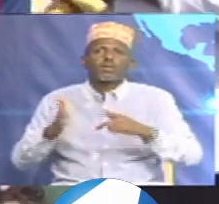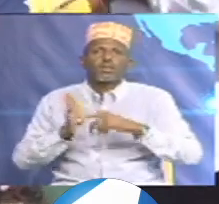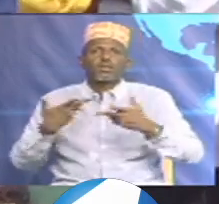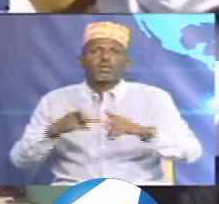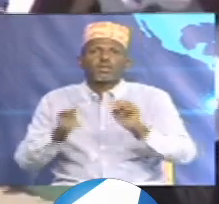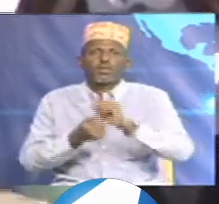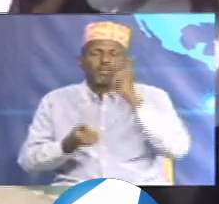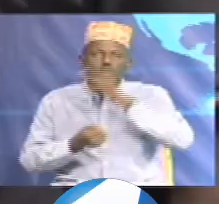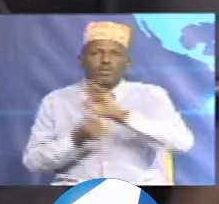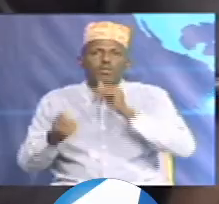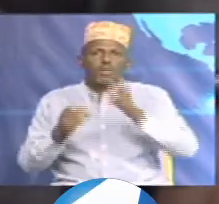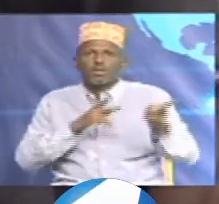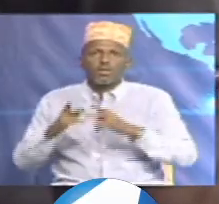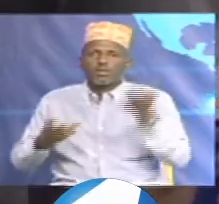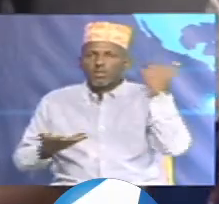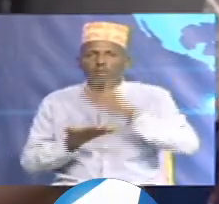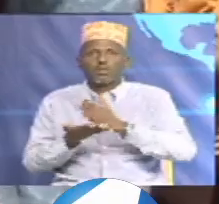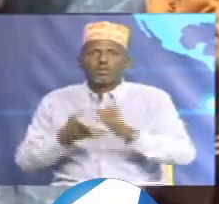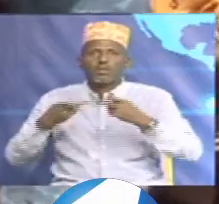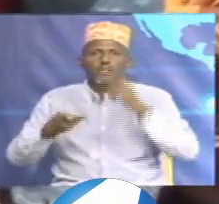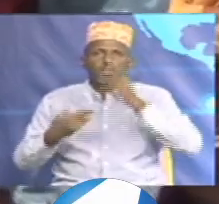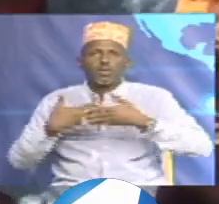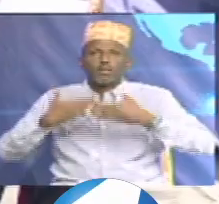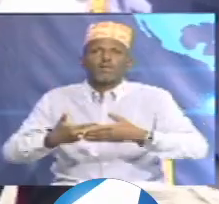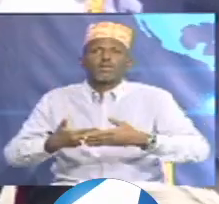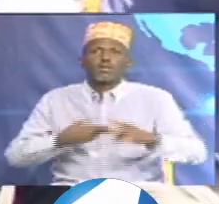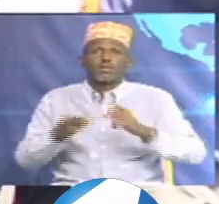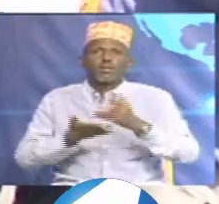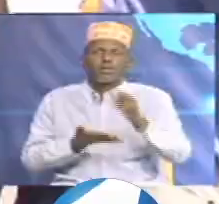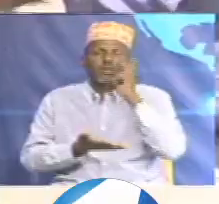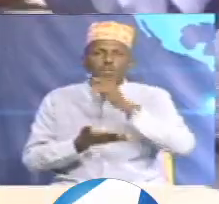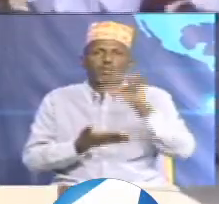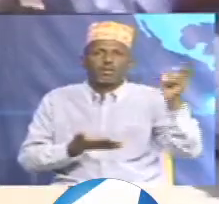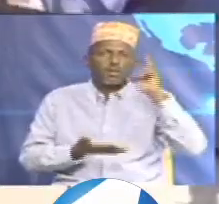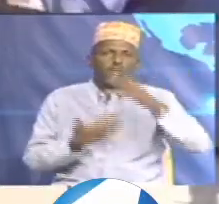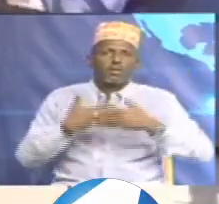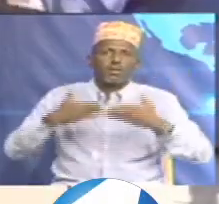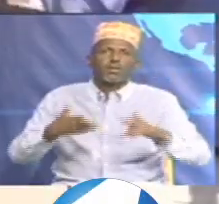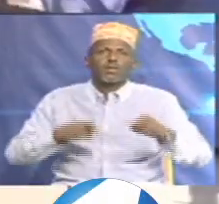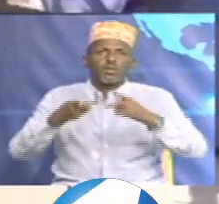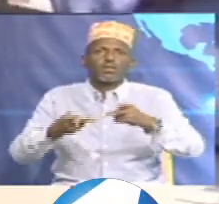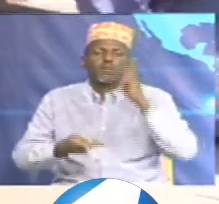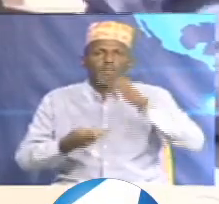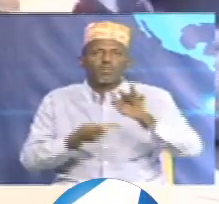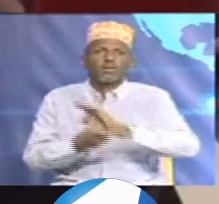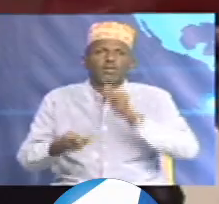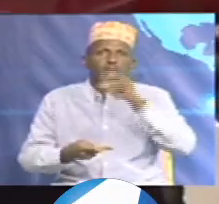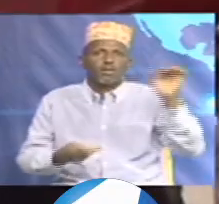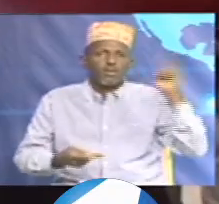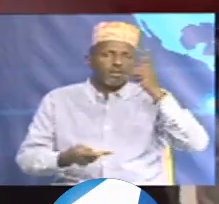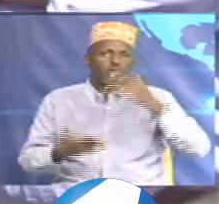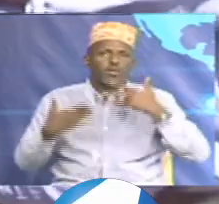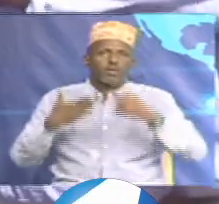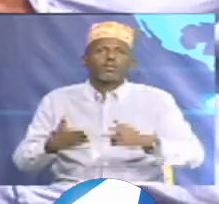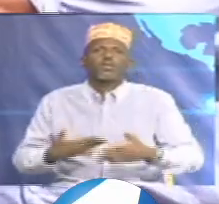Rufa Mohamed, ainsi que les anciens handballeurs Hassan Ousmane Dubet et Hassan